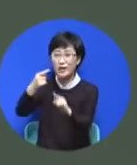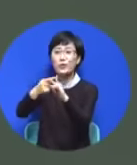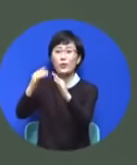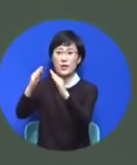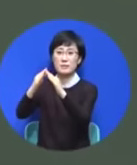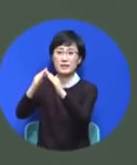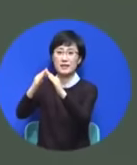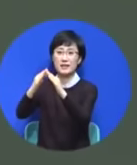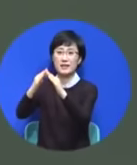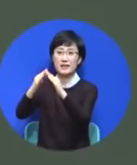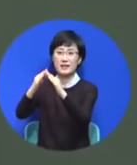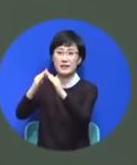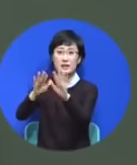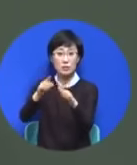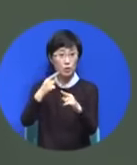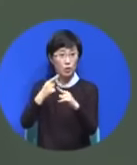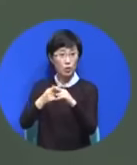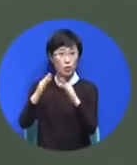교는